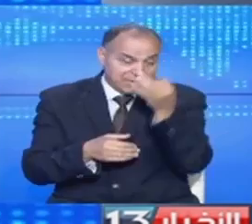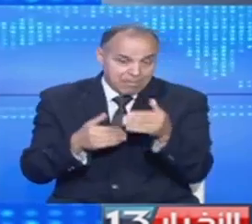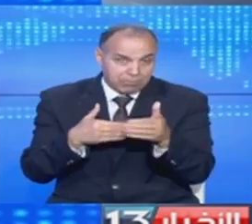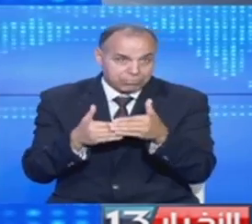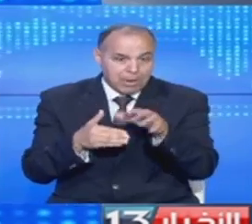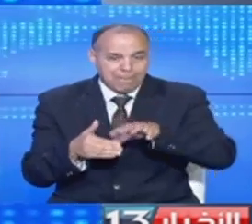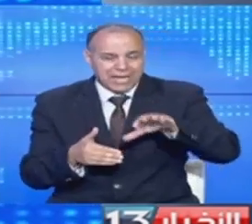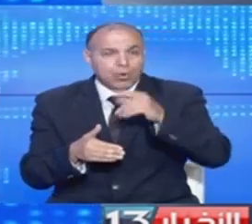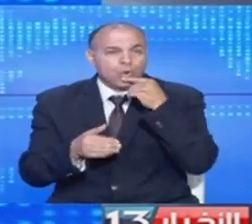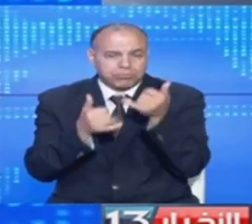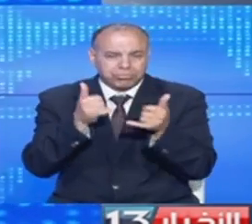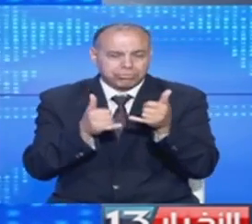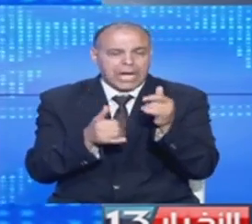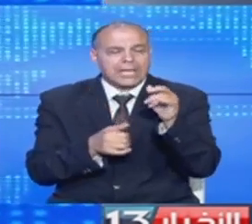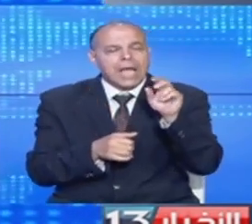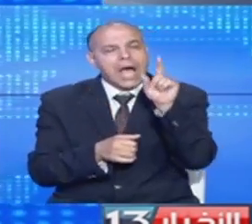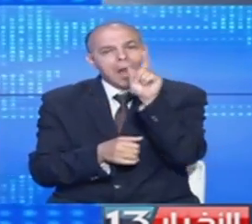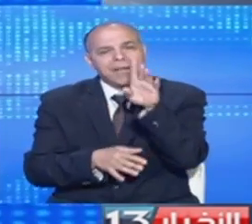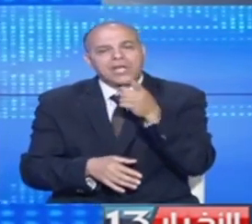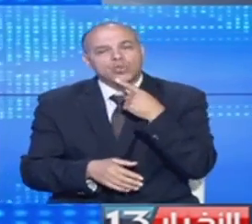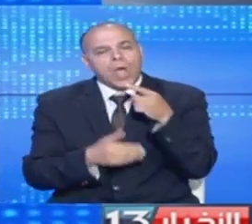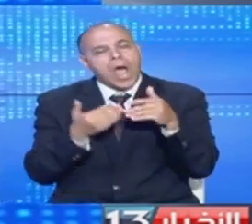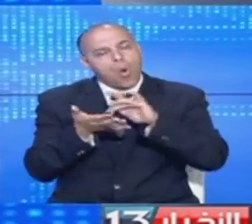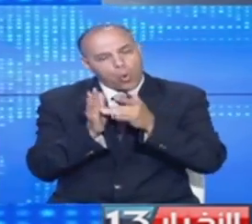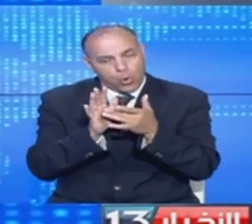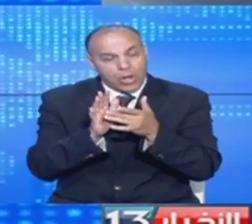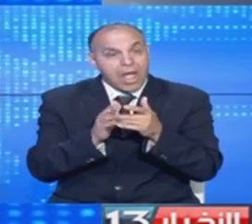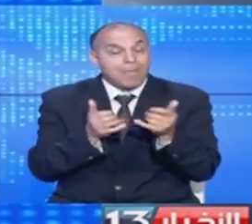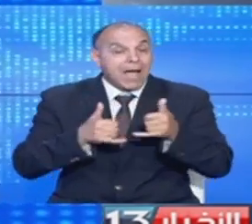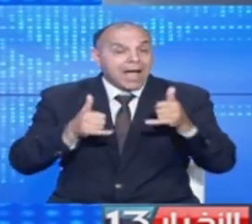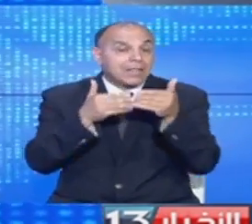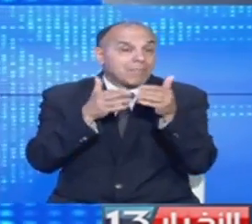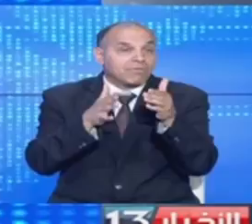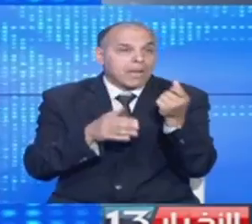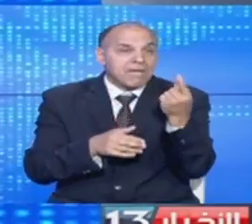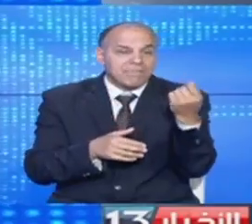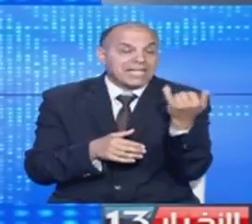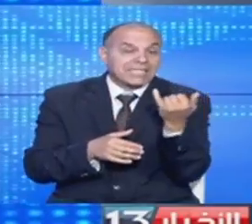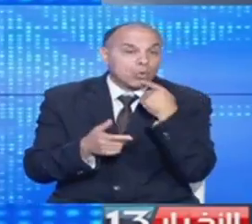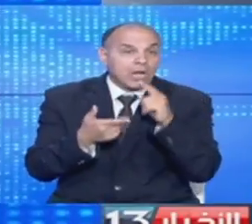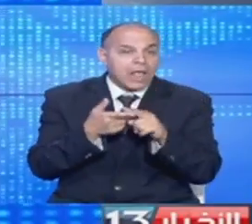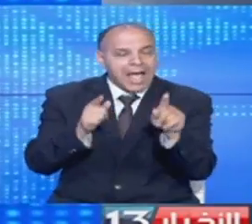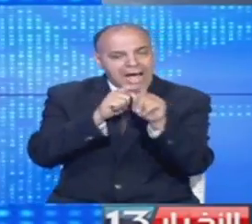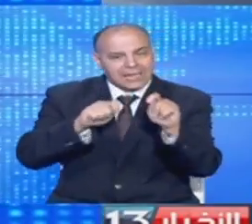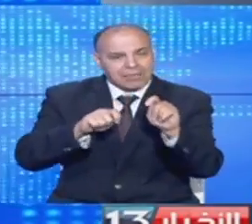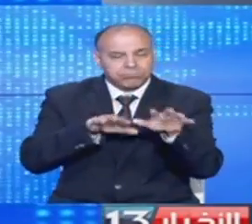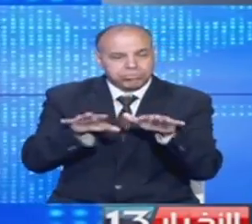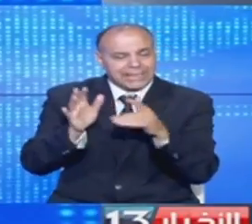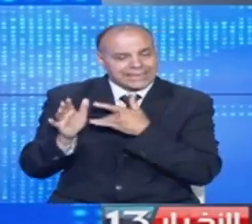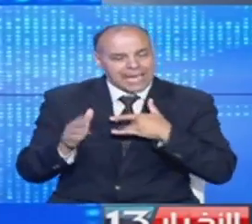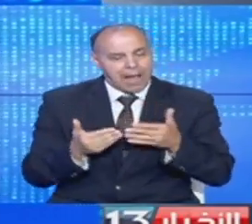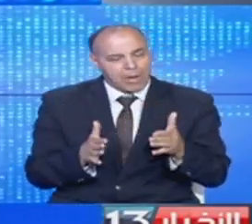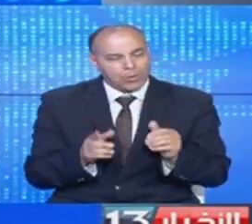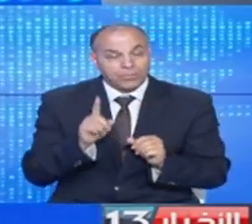من طاقة استيعابها حتى يوم 14 من جوان، أما القاعات المفتوحة 100% مع احترام التدابير